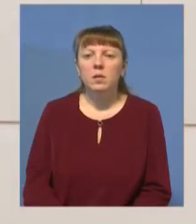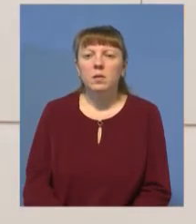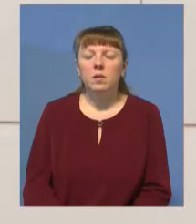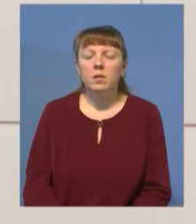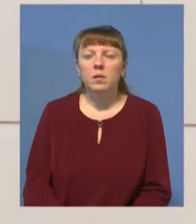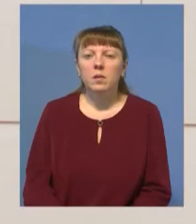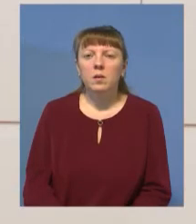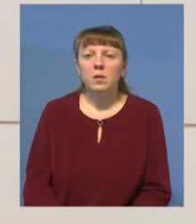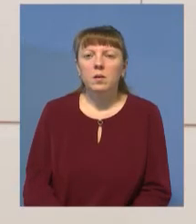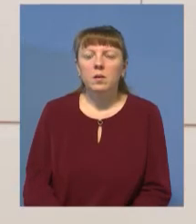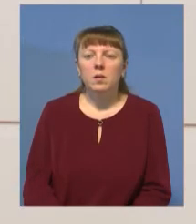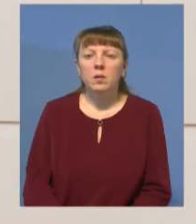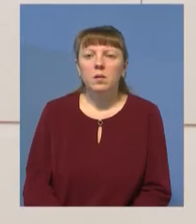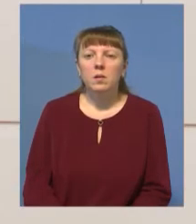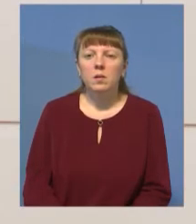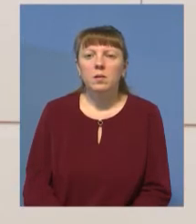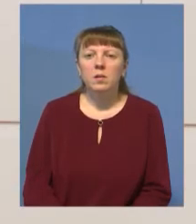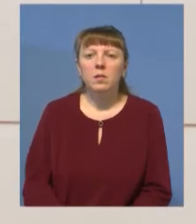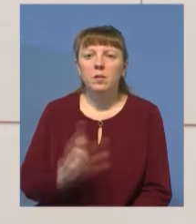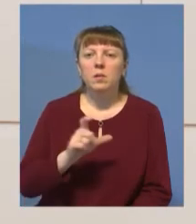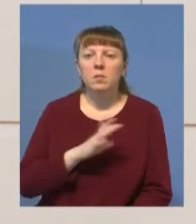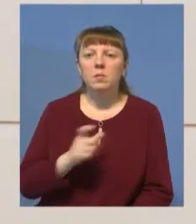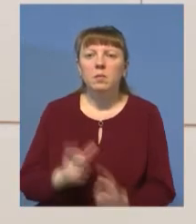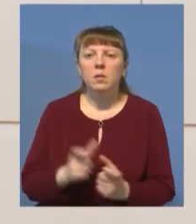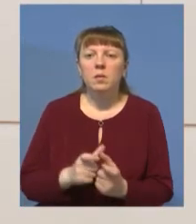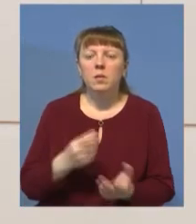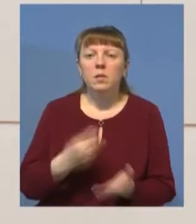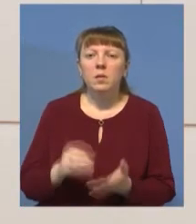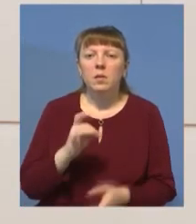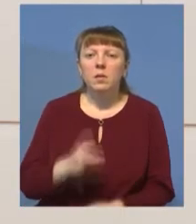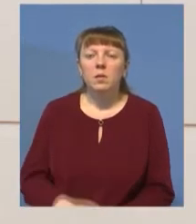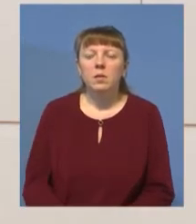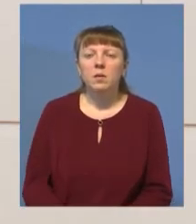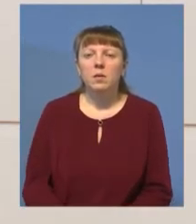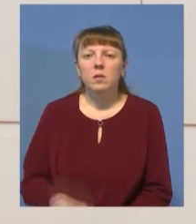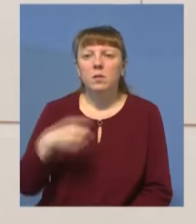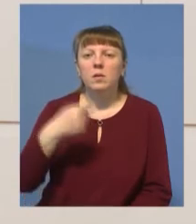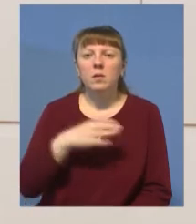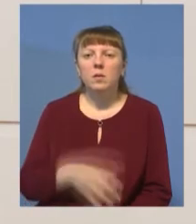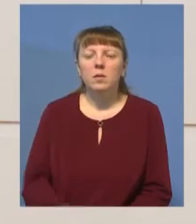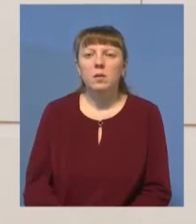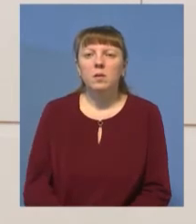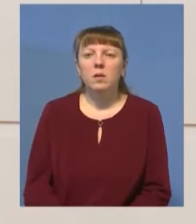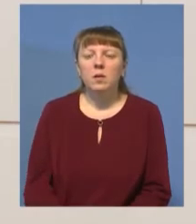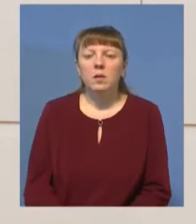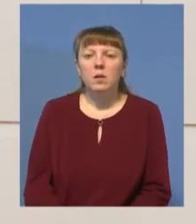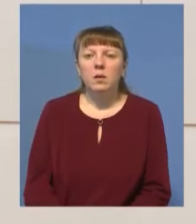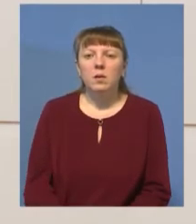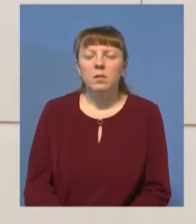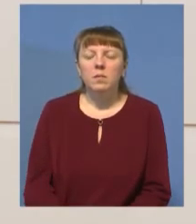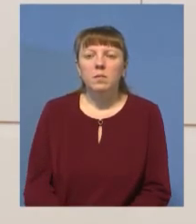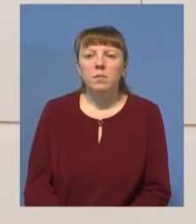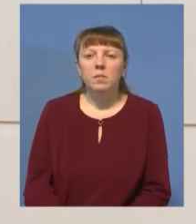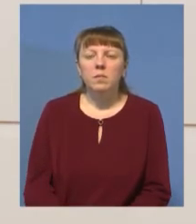был такой случай. Человек пришел в магазин, приобрел товар. На видеокамеру было зафиксировано, что